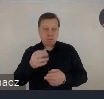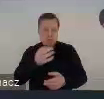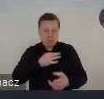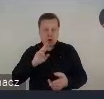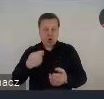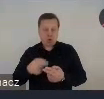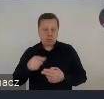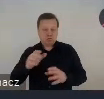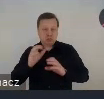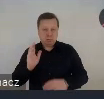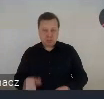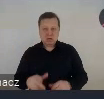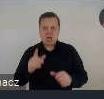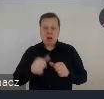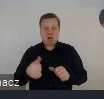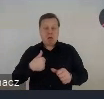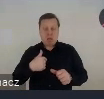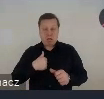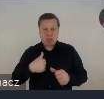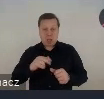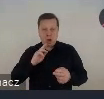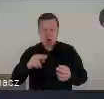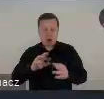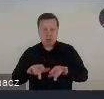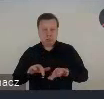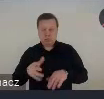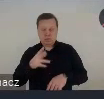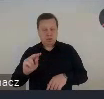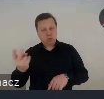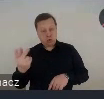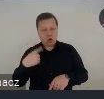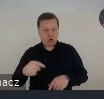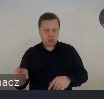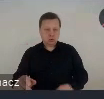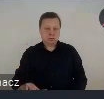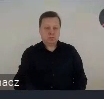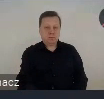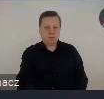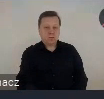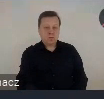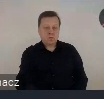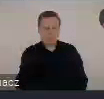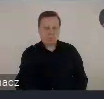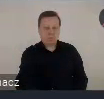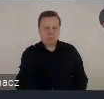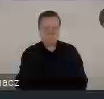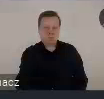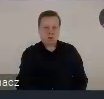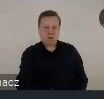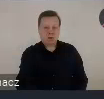tym, że to nie ja będę bezpośrednio na nie odpisywał, tylko druga osoba, więc po prostu później, jak już